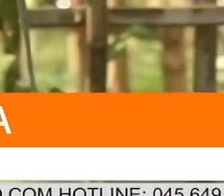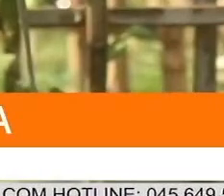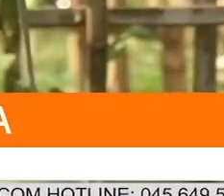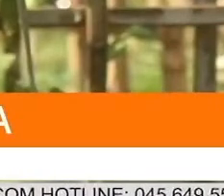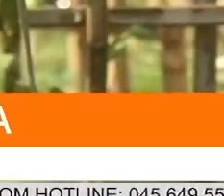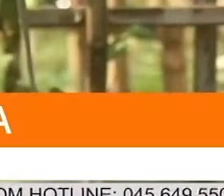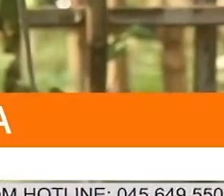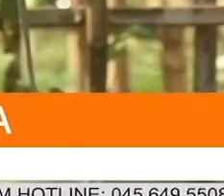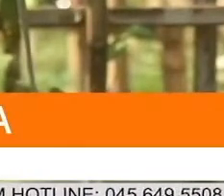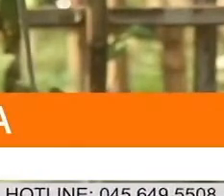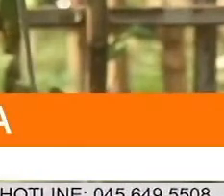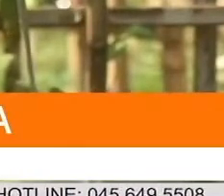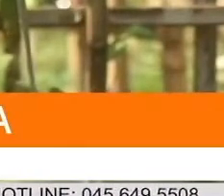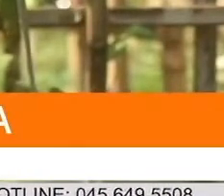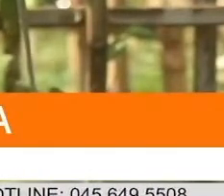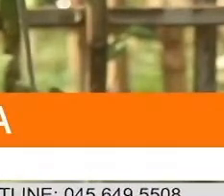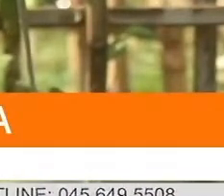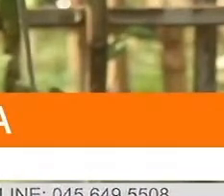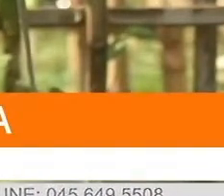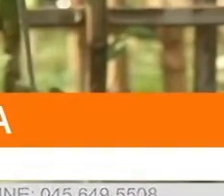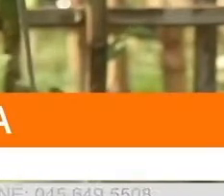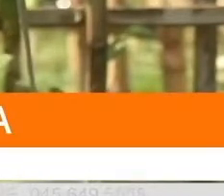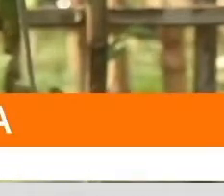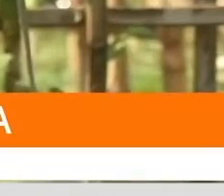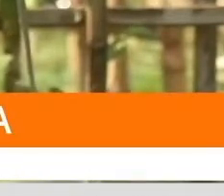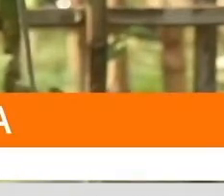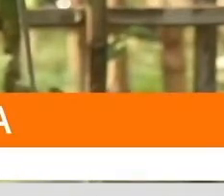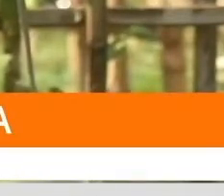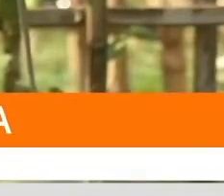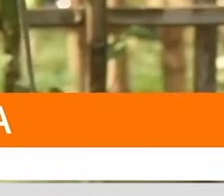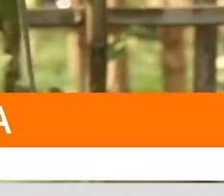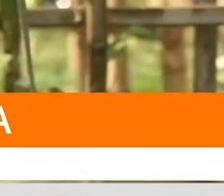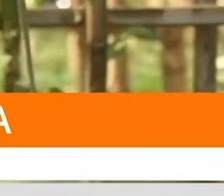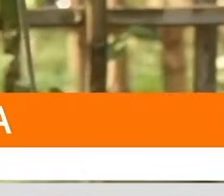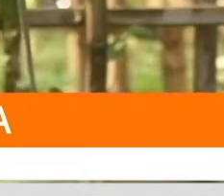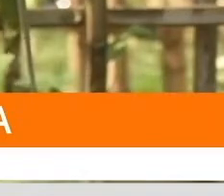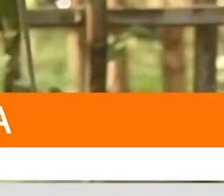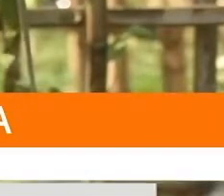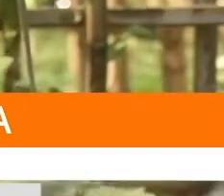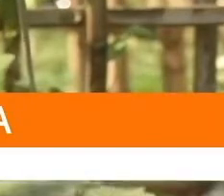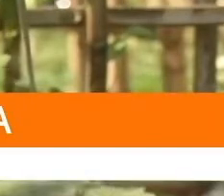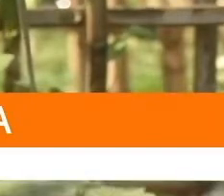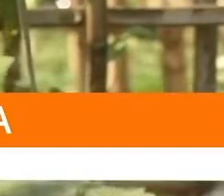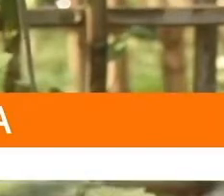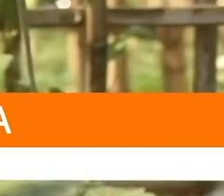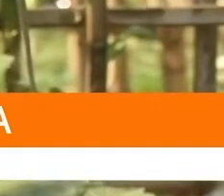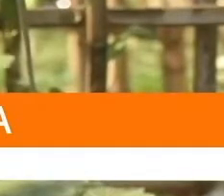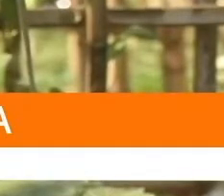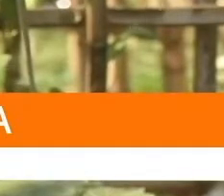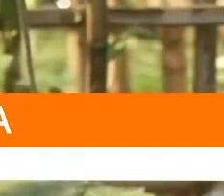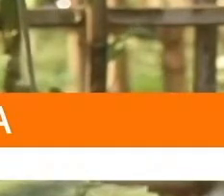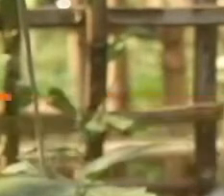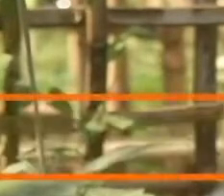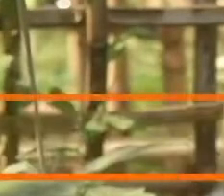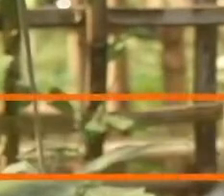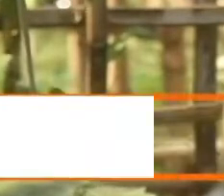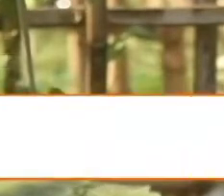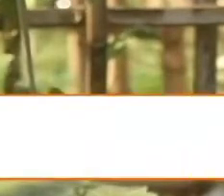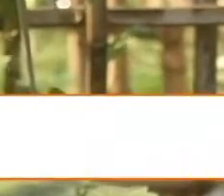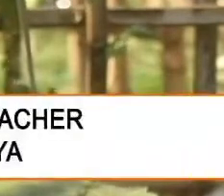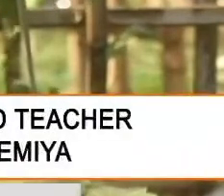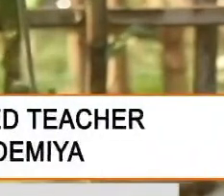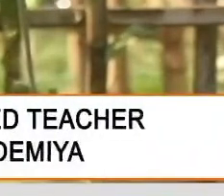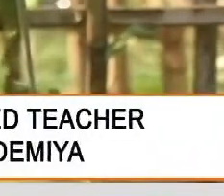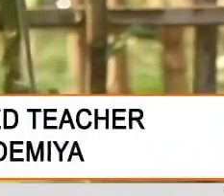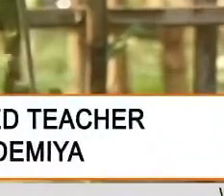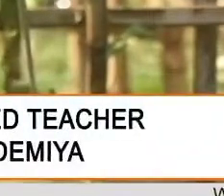material sa pagtatanim, iba-iba. May plastic, may gulong, may sako, may bote, lahat ng